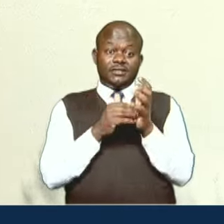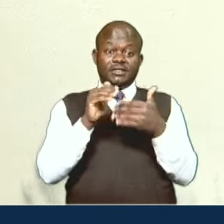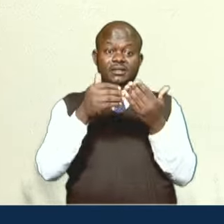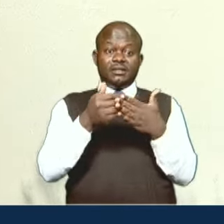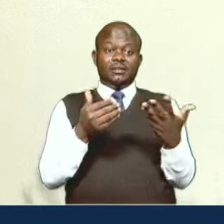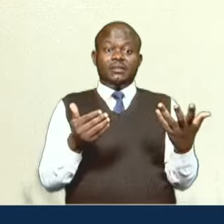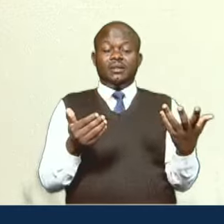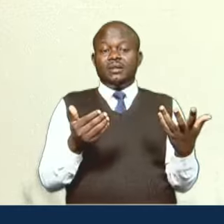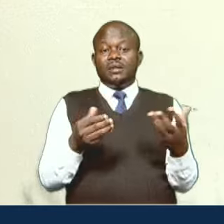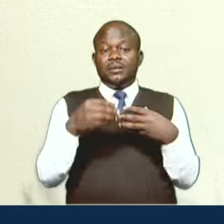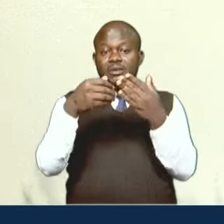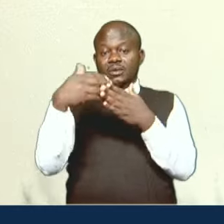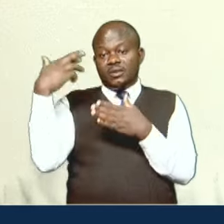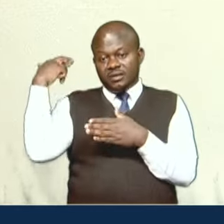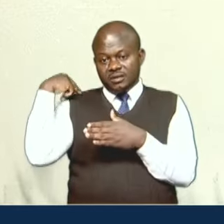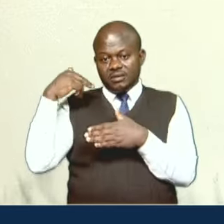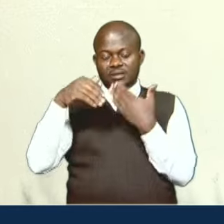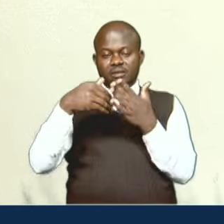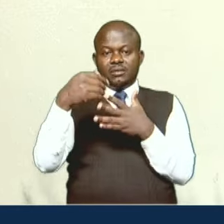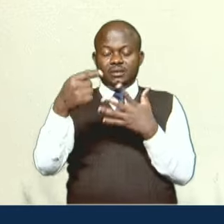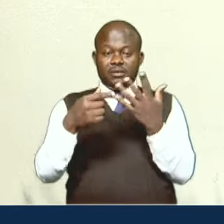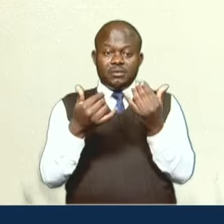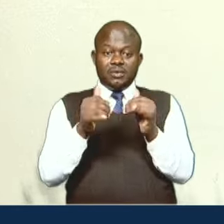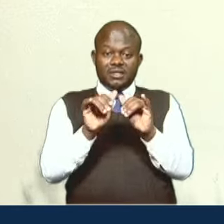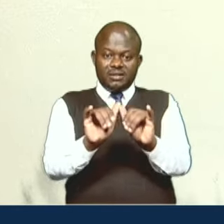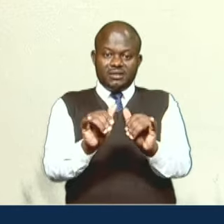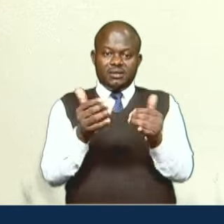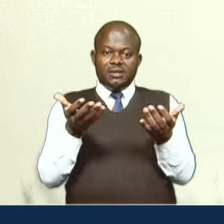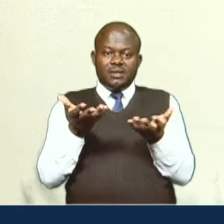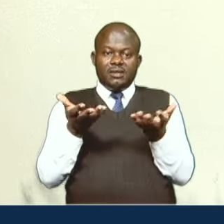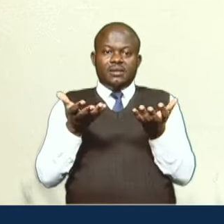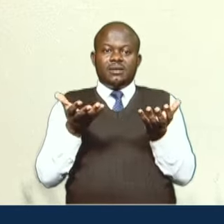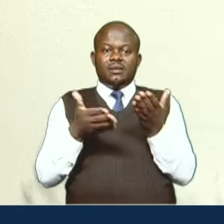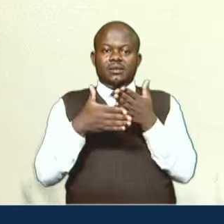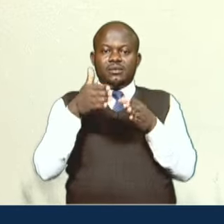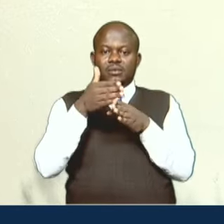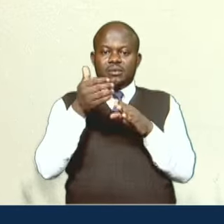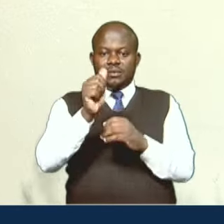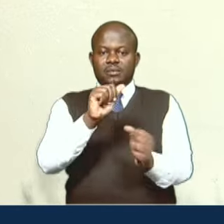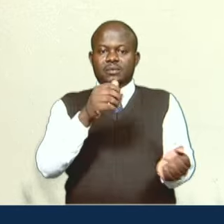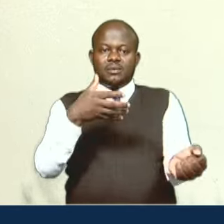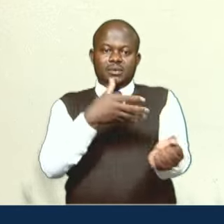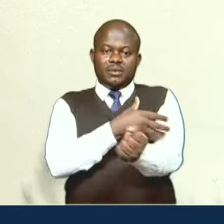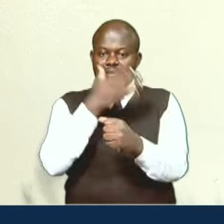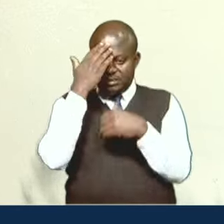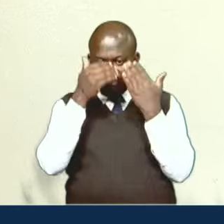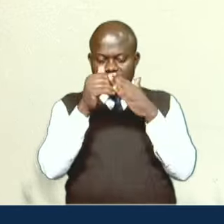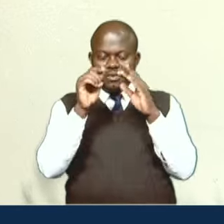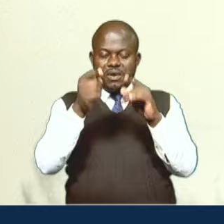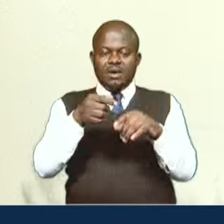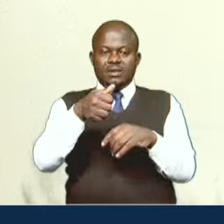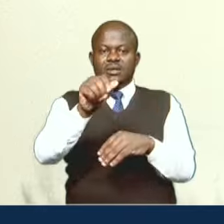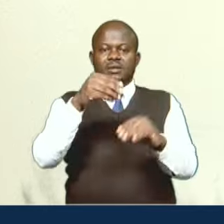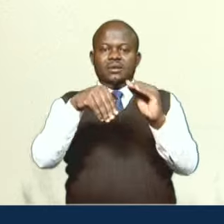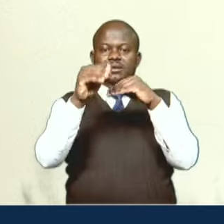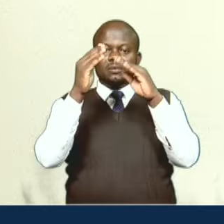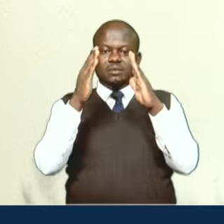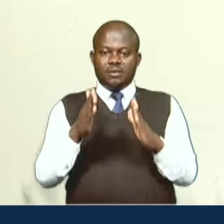wenda n'umukoro. Ikiba gisigaye ni ukubaka ubwo bushobozi bwo kugira ngo uhaze iryo soko,